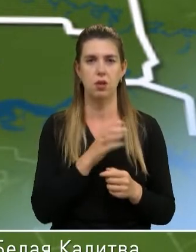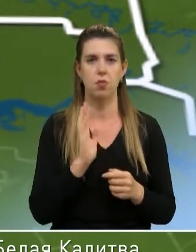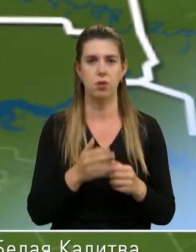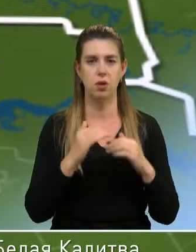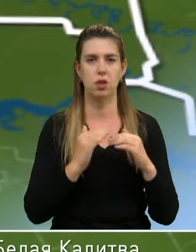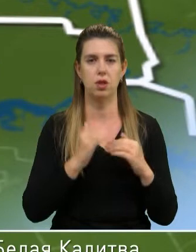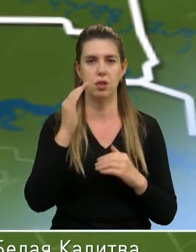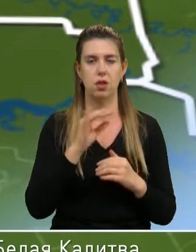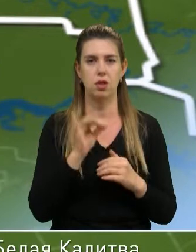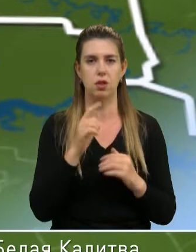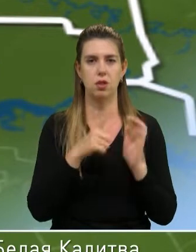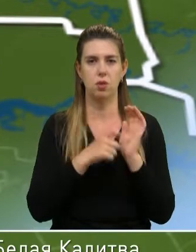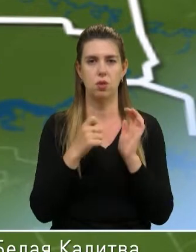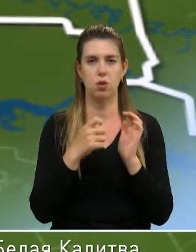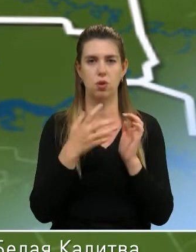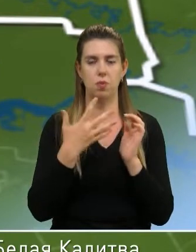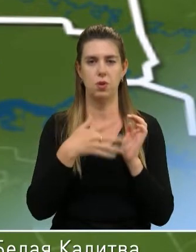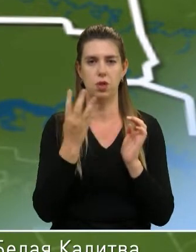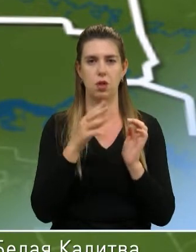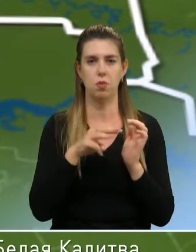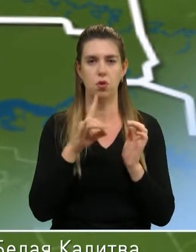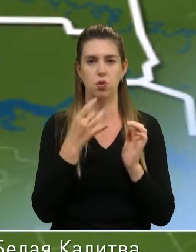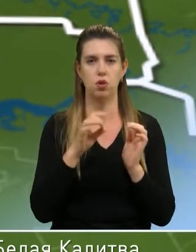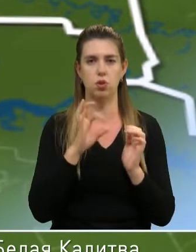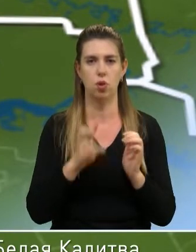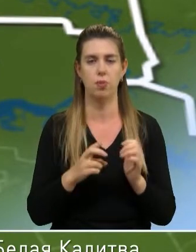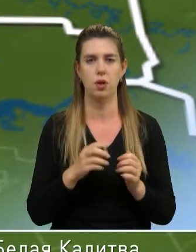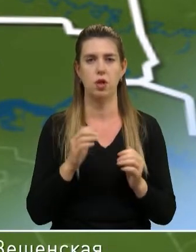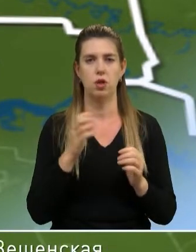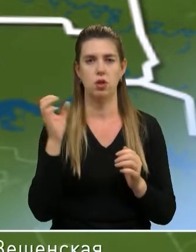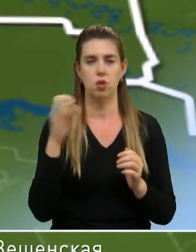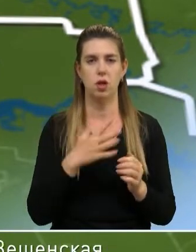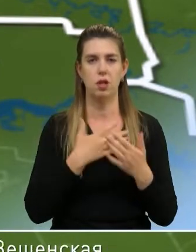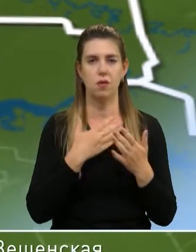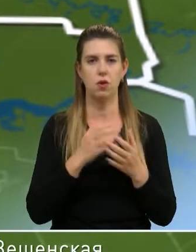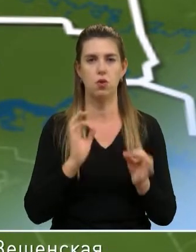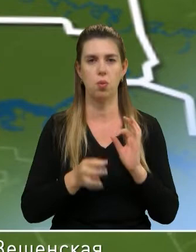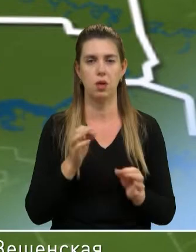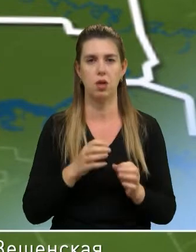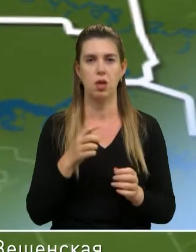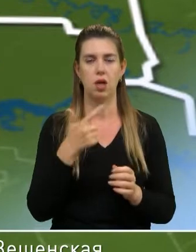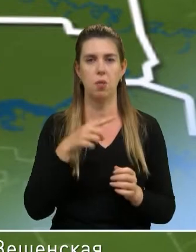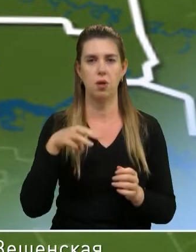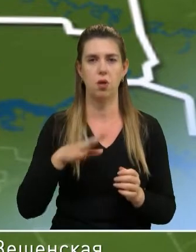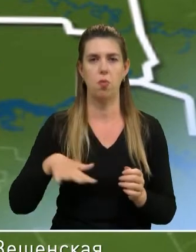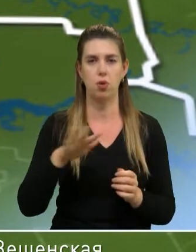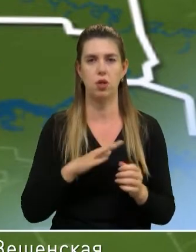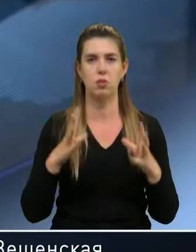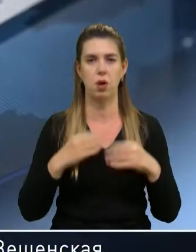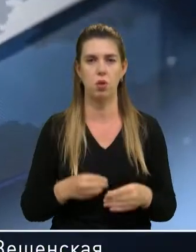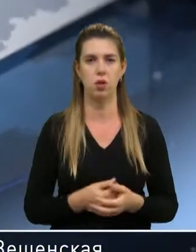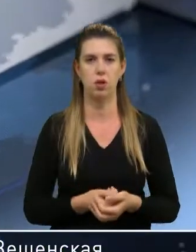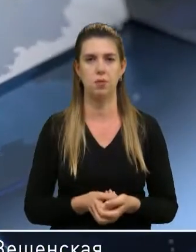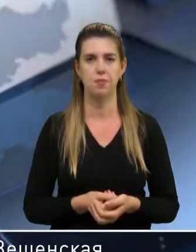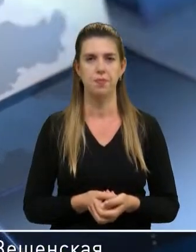будет расти и составит 754 миллиметра ртутного столба. Солнечная активность умеренная, геомагнитное поле спокойное.